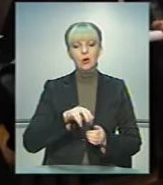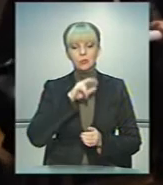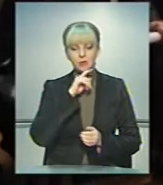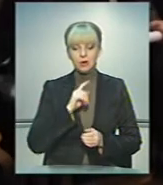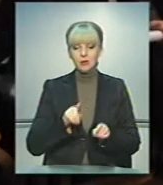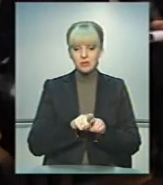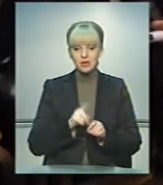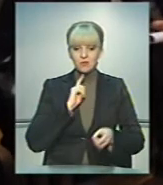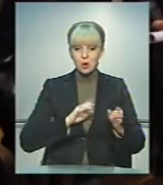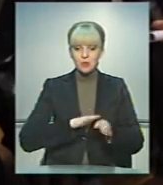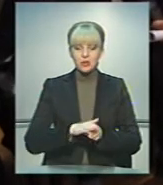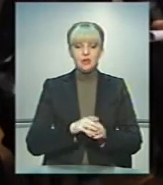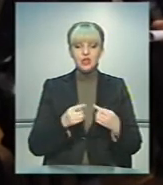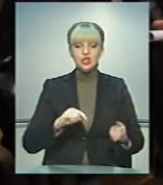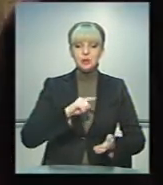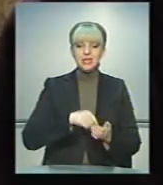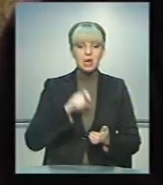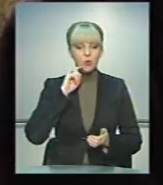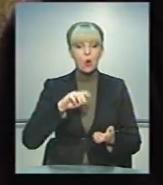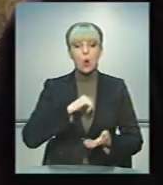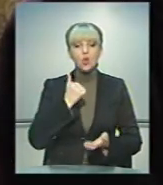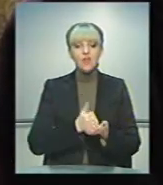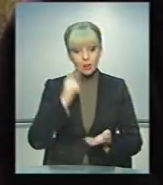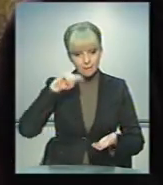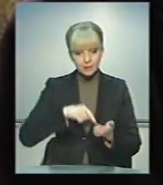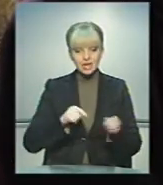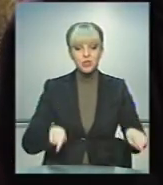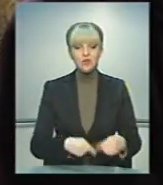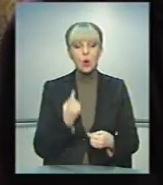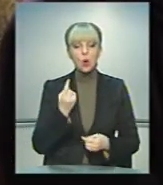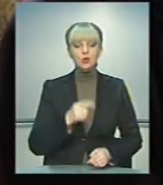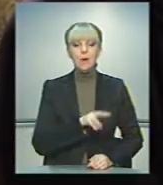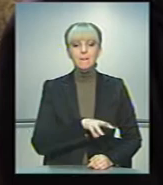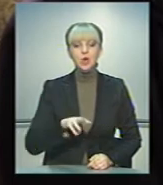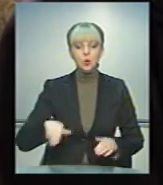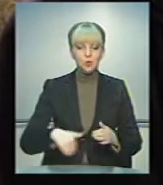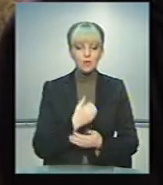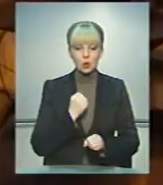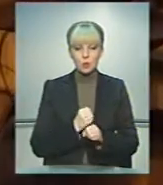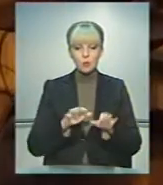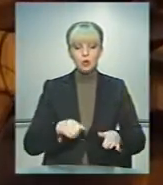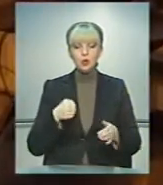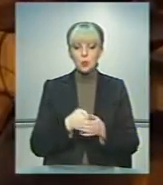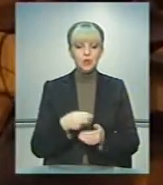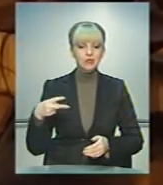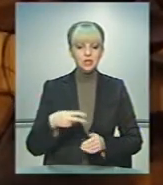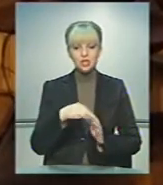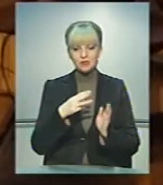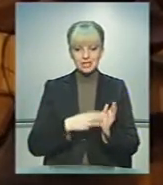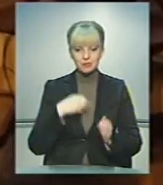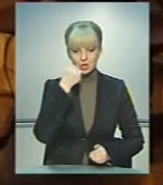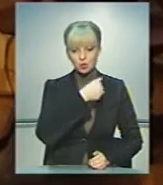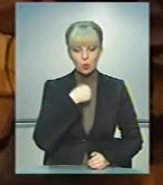форуми проходять і в інших містах України. Головна мета організаторів – створення 1 мільйона нових робочих місць до 2018